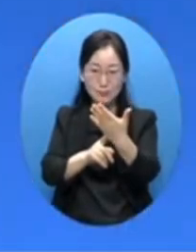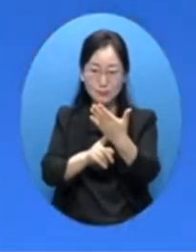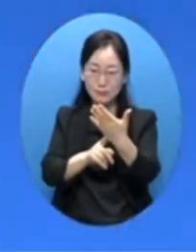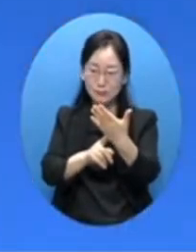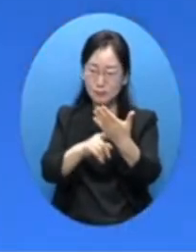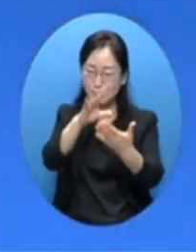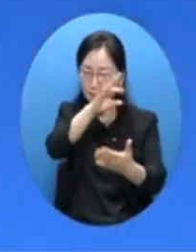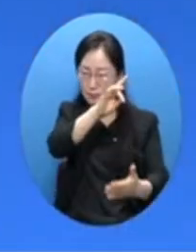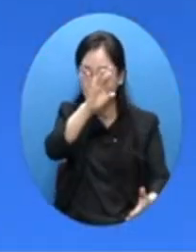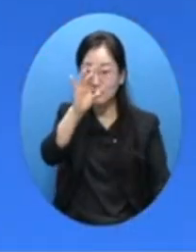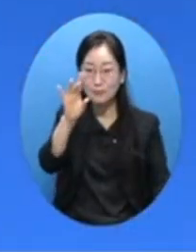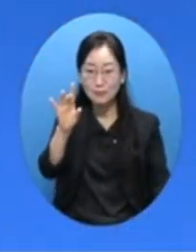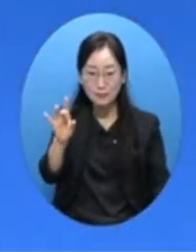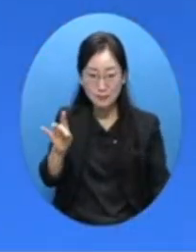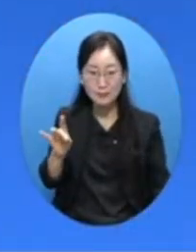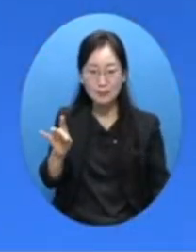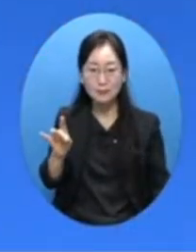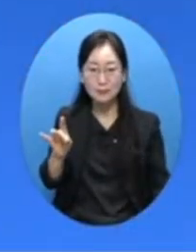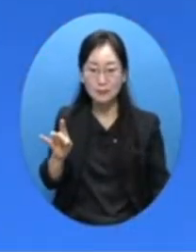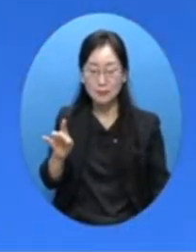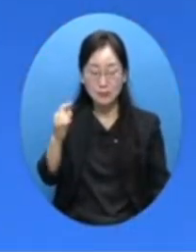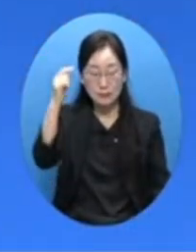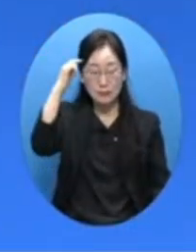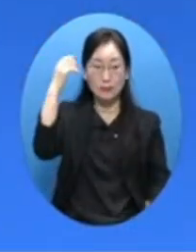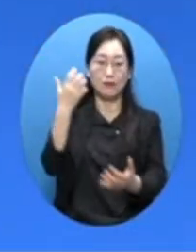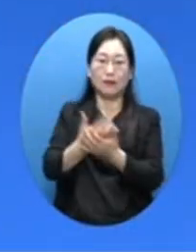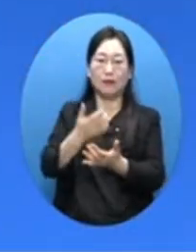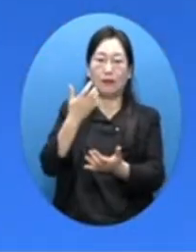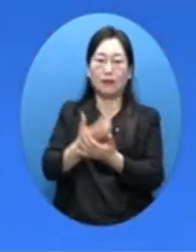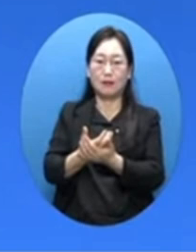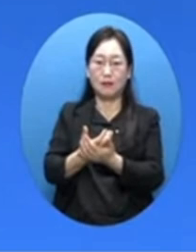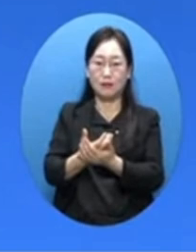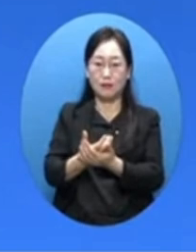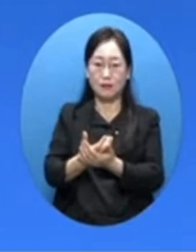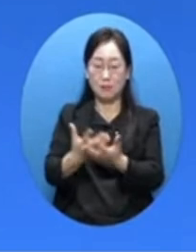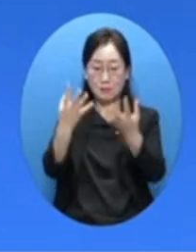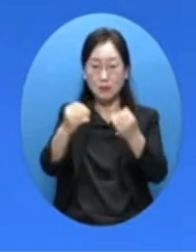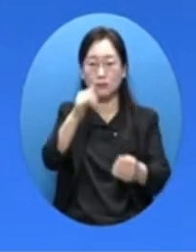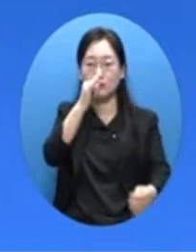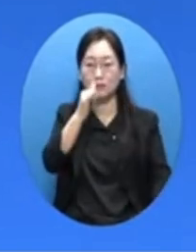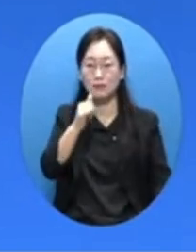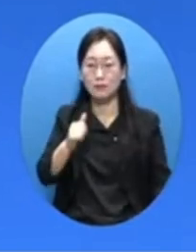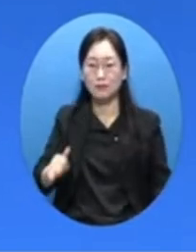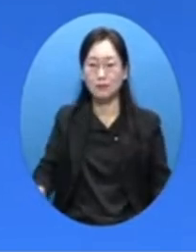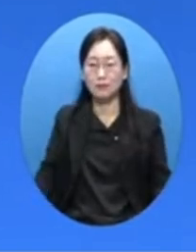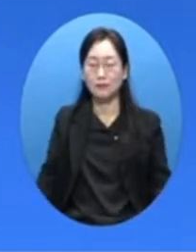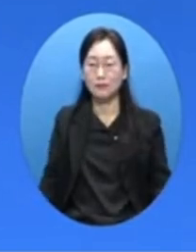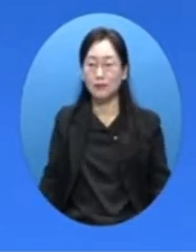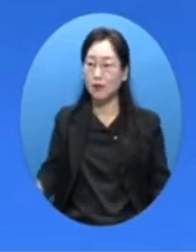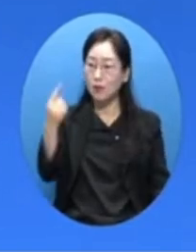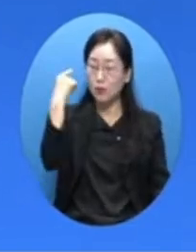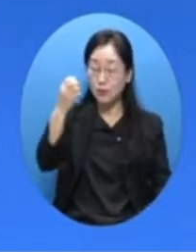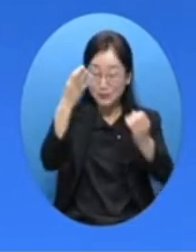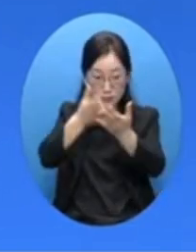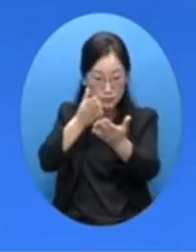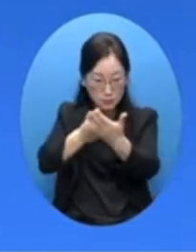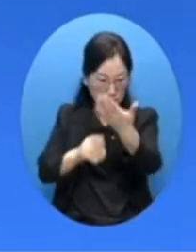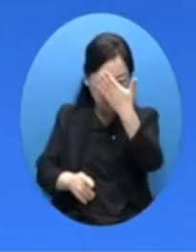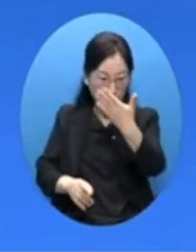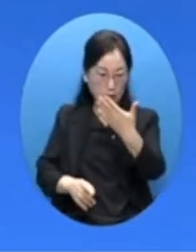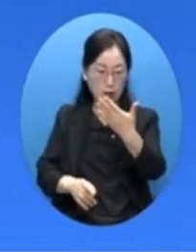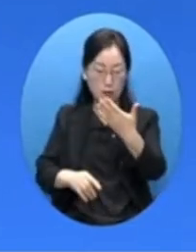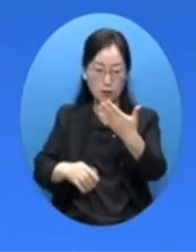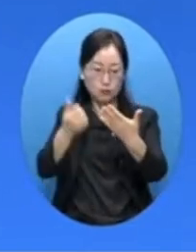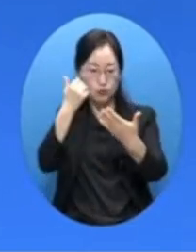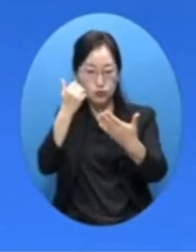가끔 너무 놀라는 그런 뉴스들이 너무 많이 나옵니다. 어제 뉴스를 보니까 또 한 가족이 다